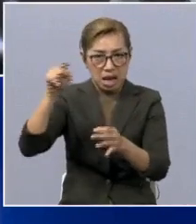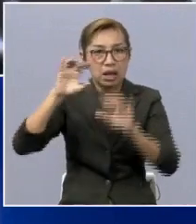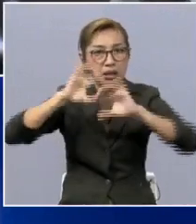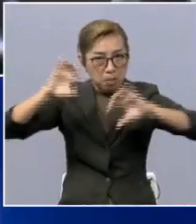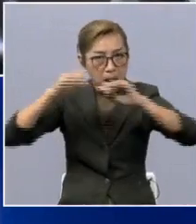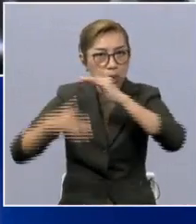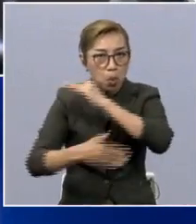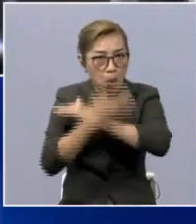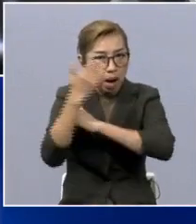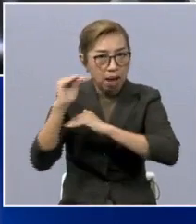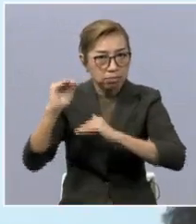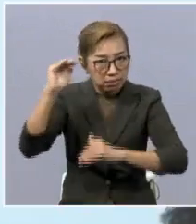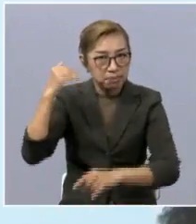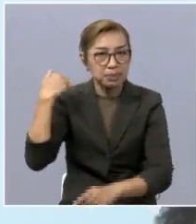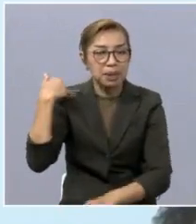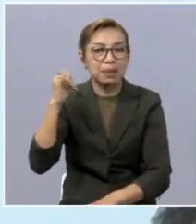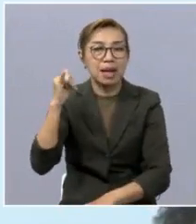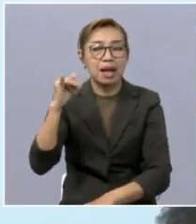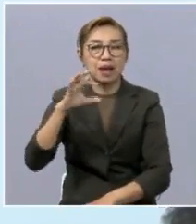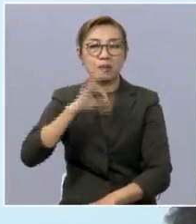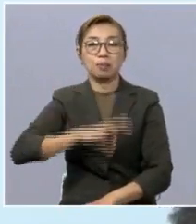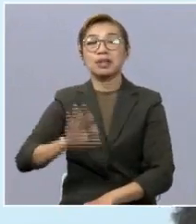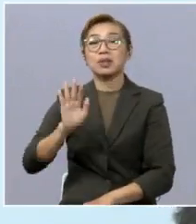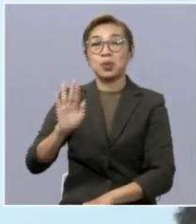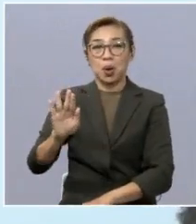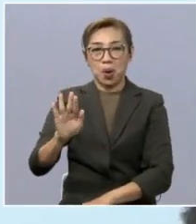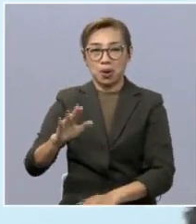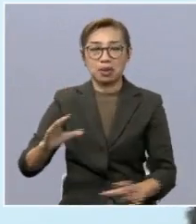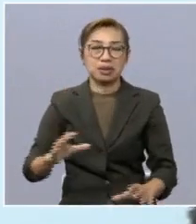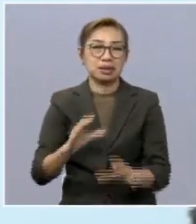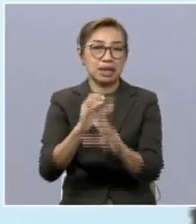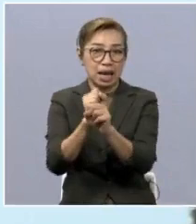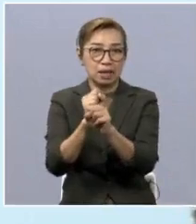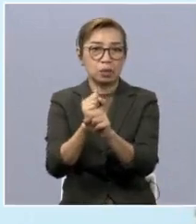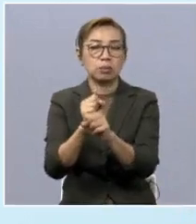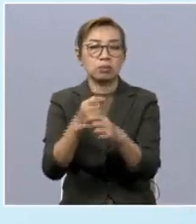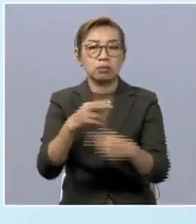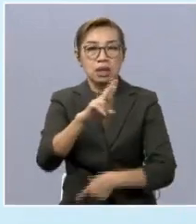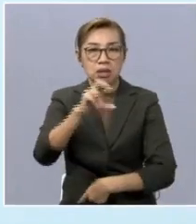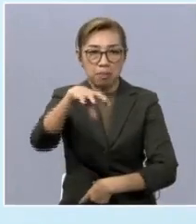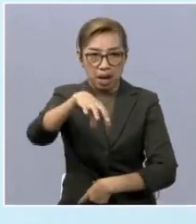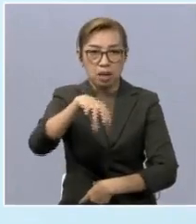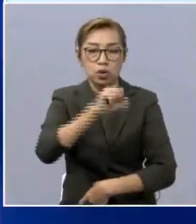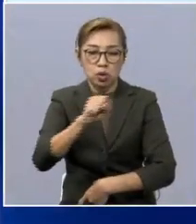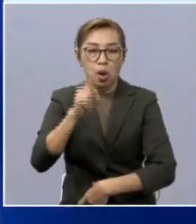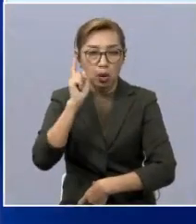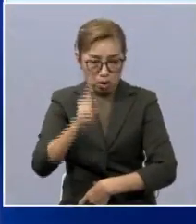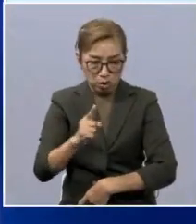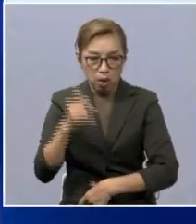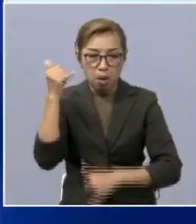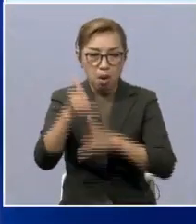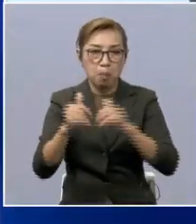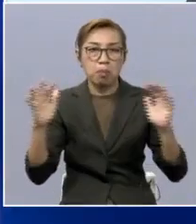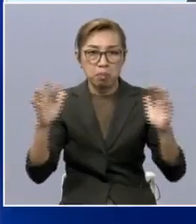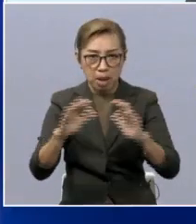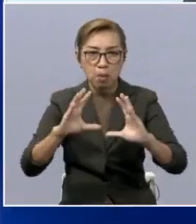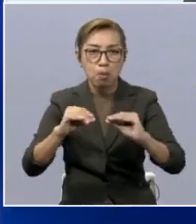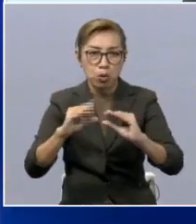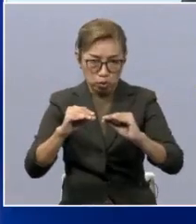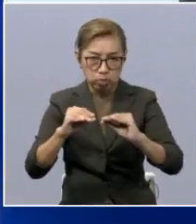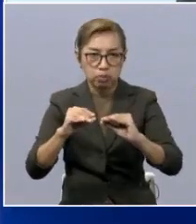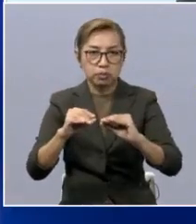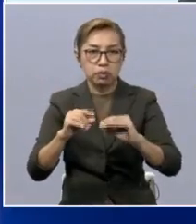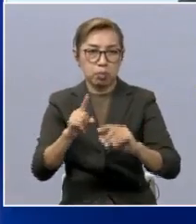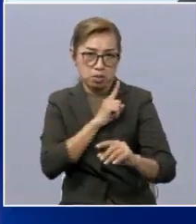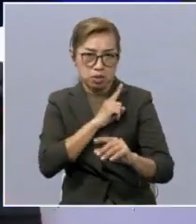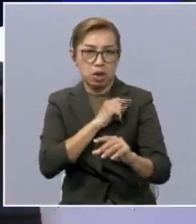ก็ต่างมุมมองครับแต่สุดท้ายแล้วเนี่ยนะครับงานในสภาก็ต้องดำเนินการต่อไปครับ จนกว่าจะครบวาระแล้วก็เรื่องของ